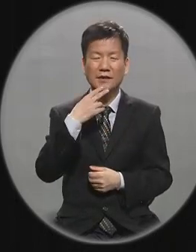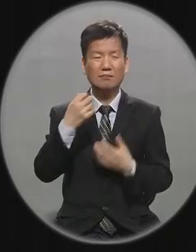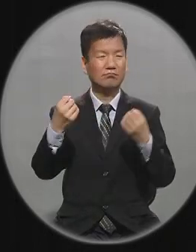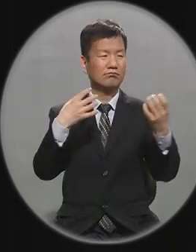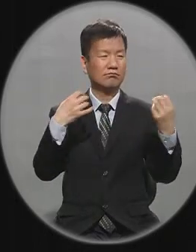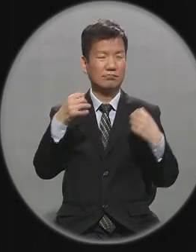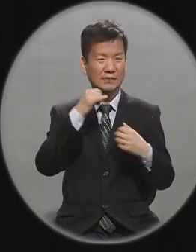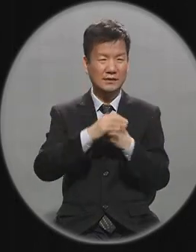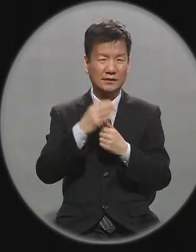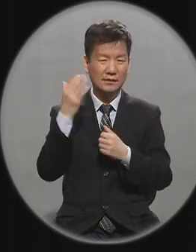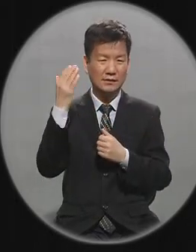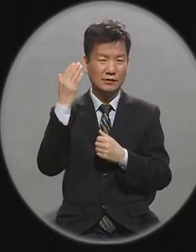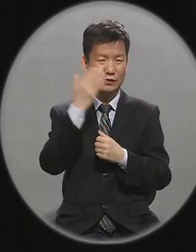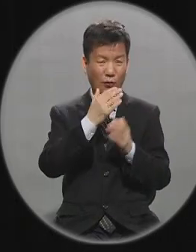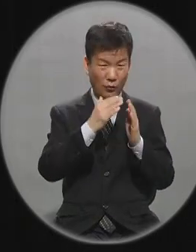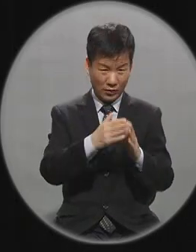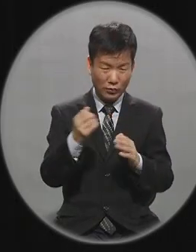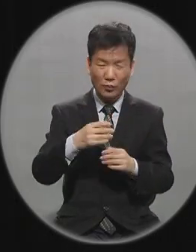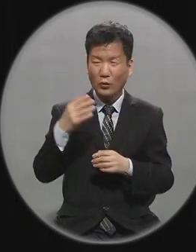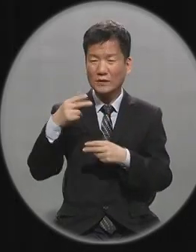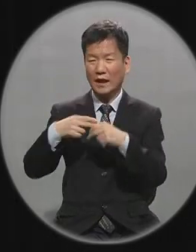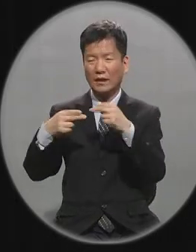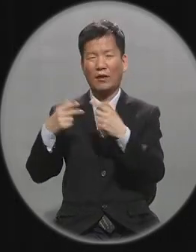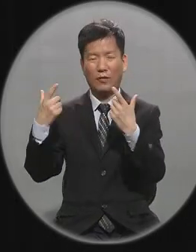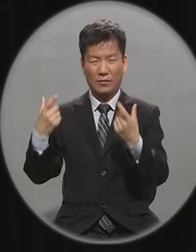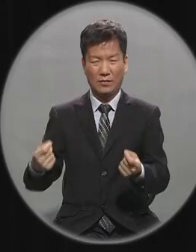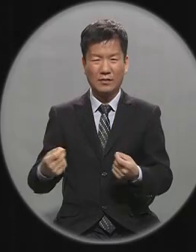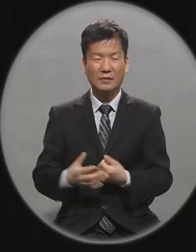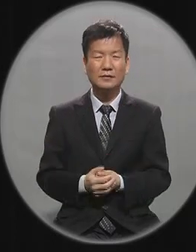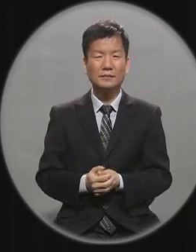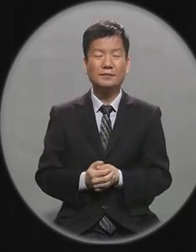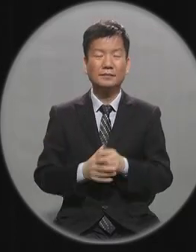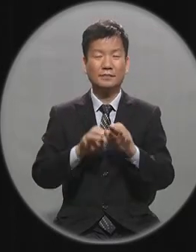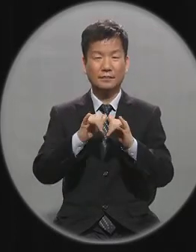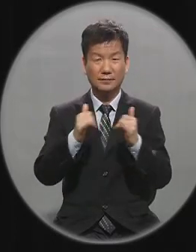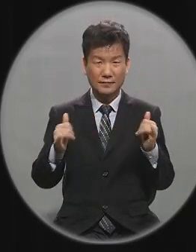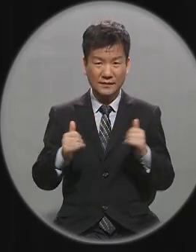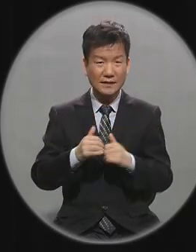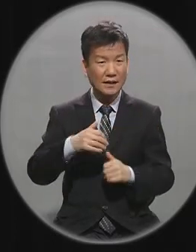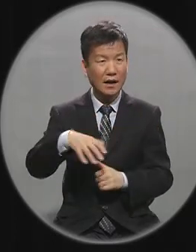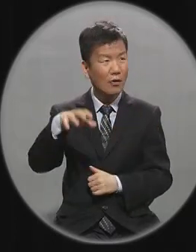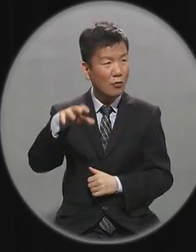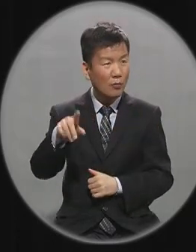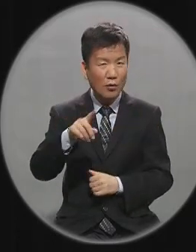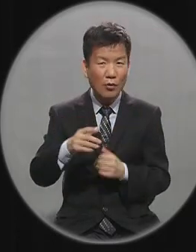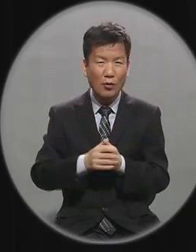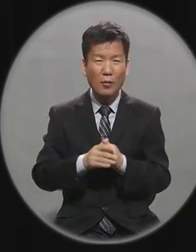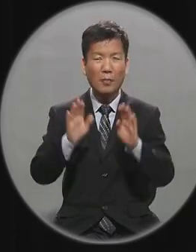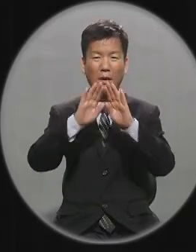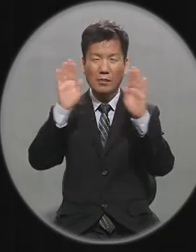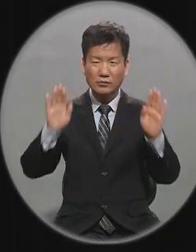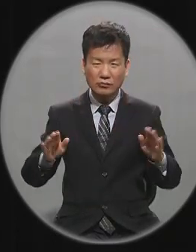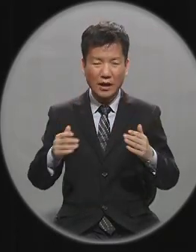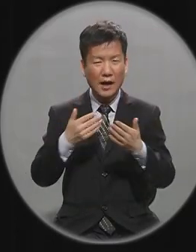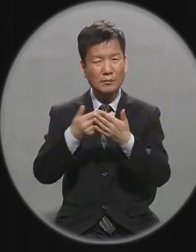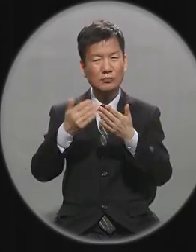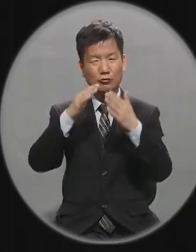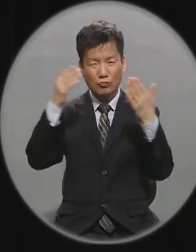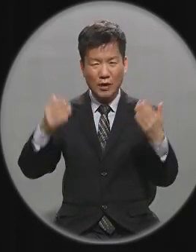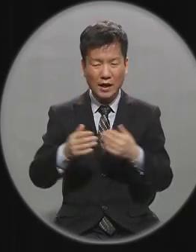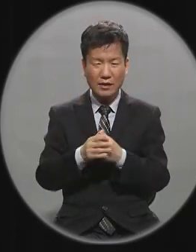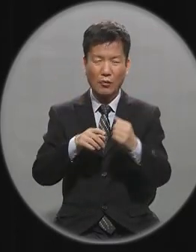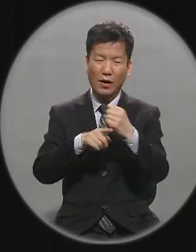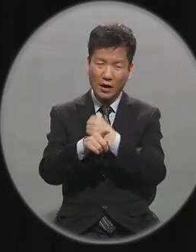해요. 청원구뿐만이 아니라 상남구도 마찬가지일 텐데요. 주민들이 주로 갈수 있는 게뭐 박물관, 미술관,